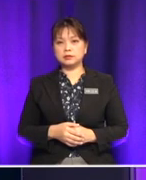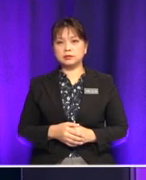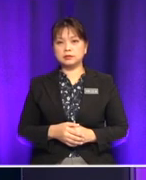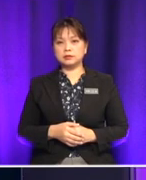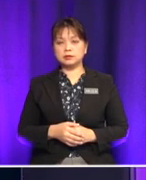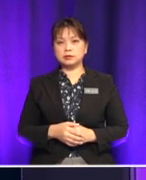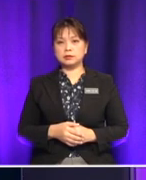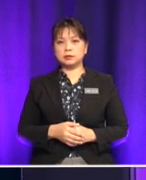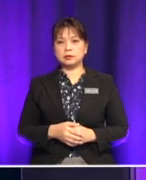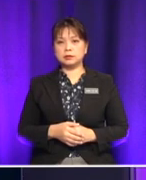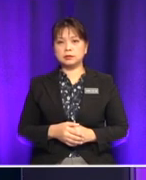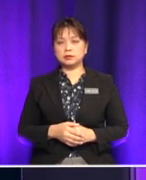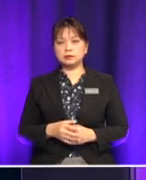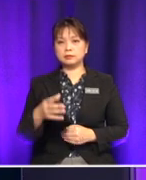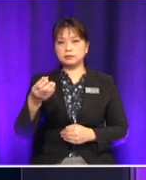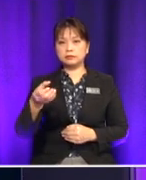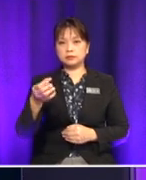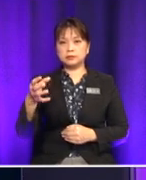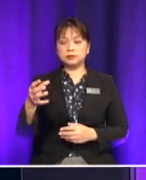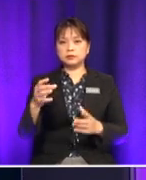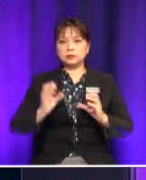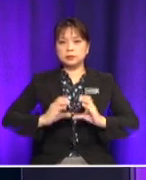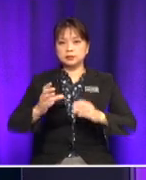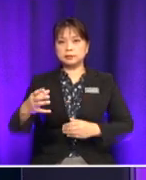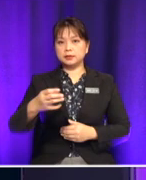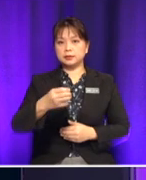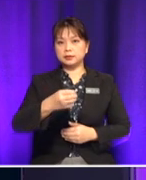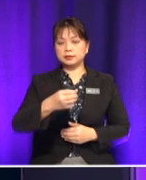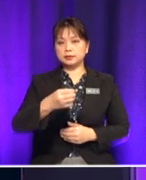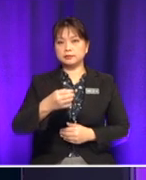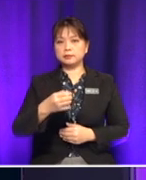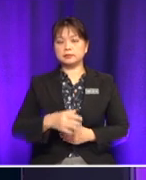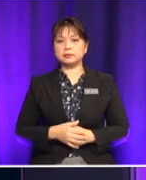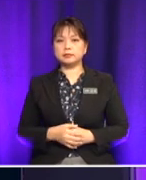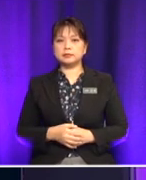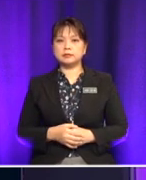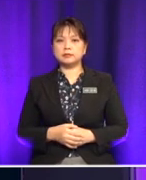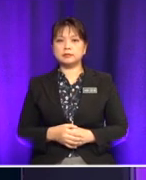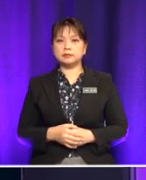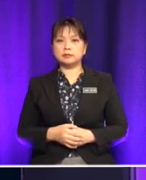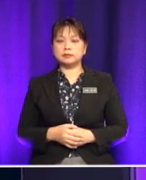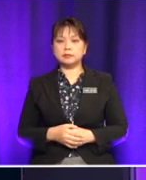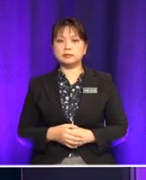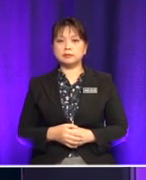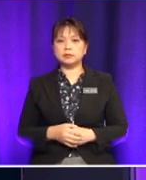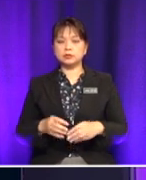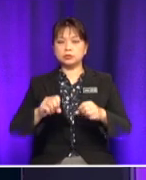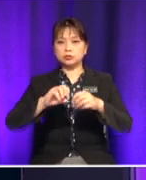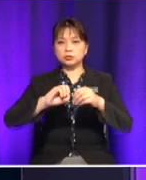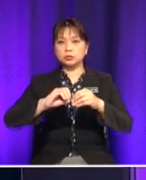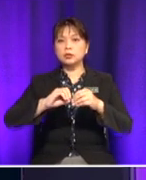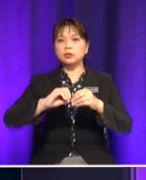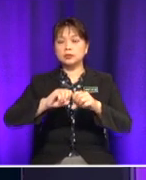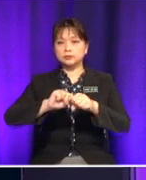nampak bila dituang dia punya cicahe itu takdirlah meleleh Habis libur tuh udah tak nampak aku